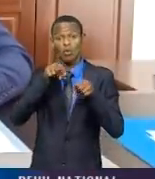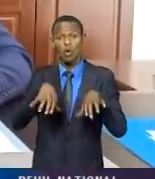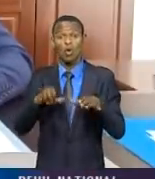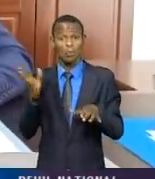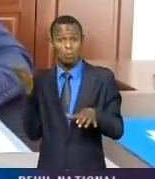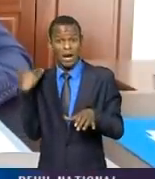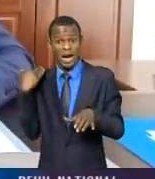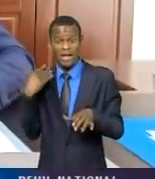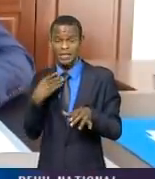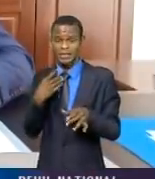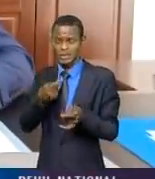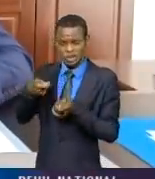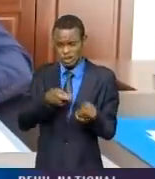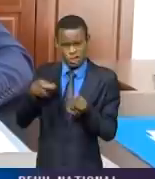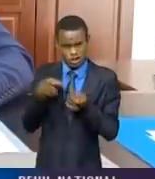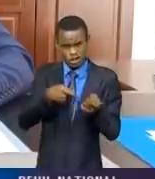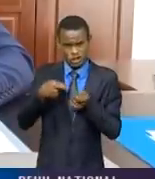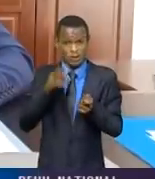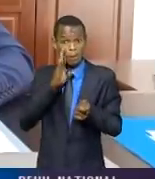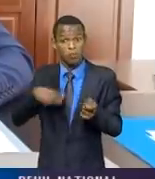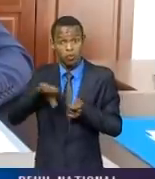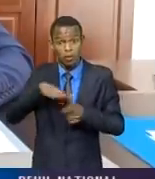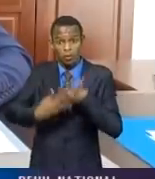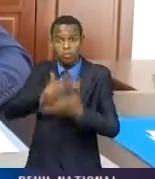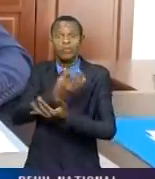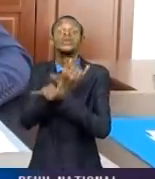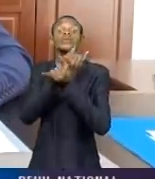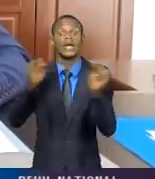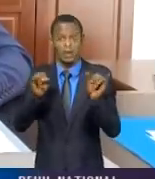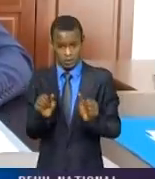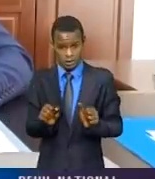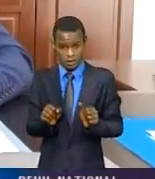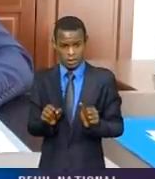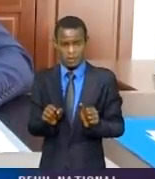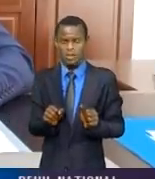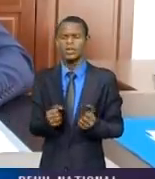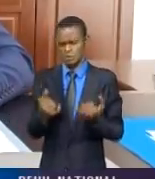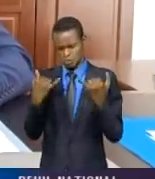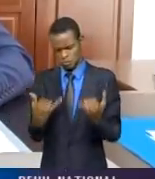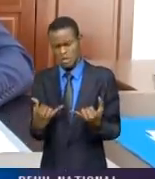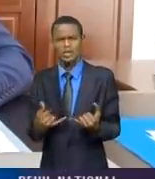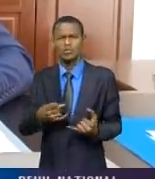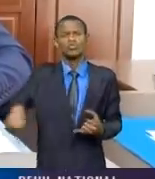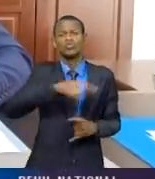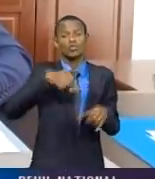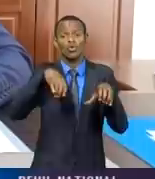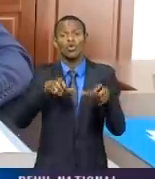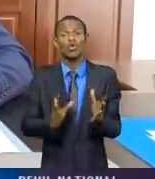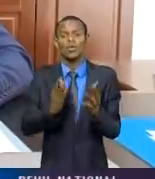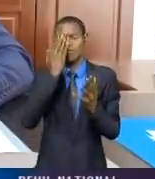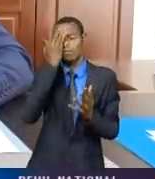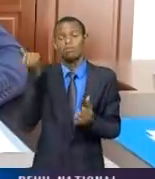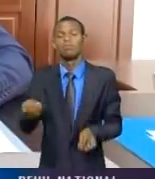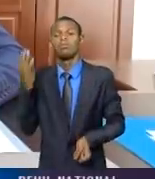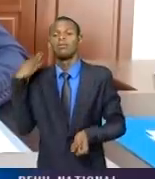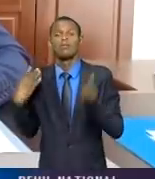chine lou mal aux autres et aujourd'hui elle appelle à la conscience de tous de tous les maux à particulier